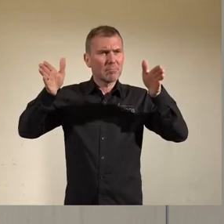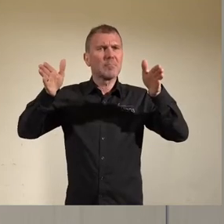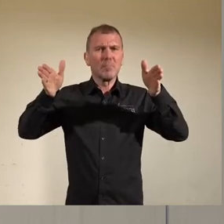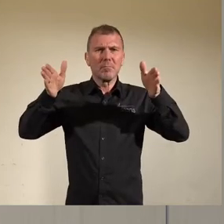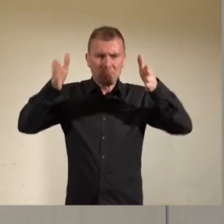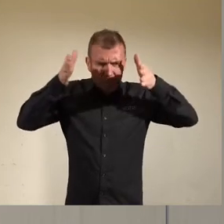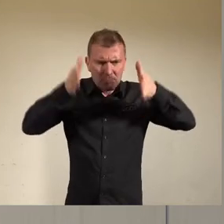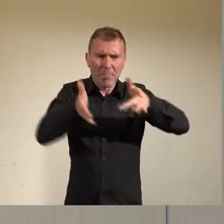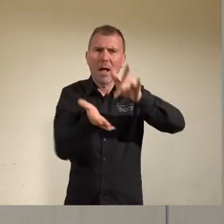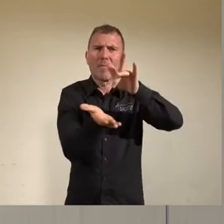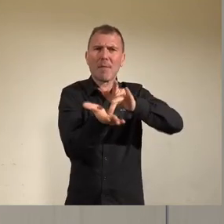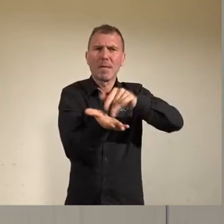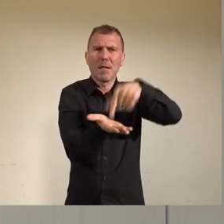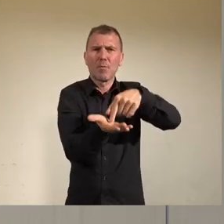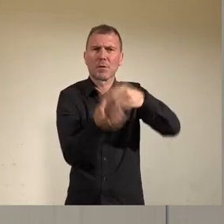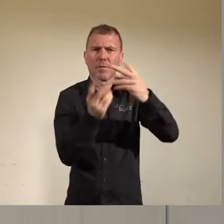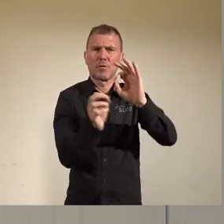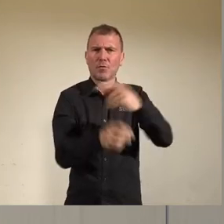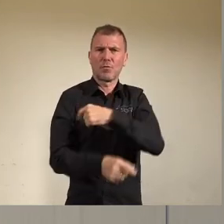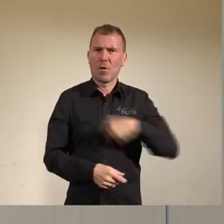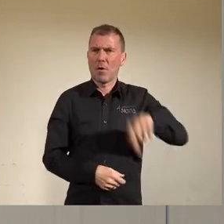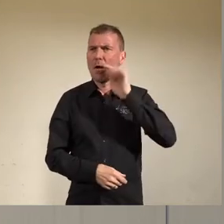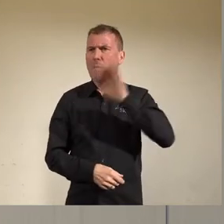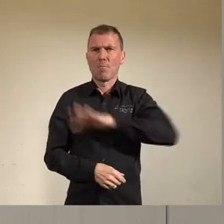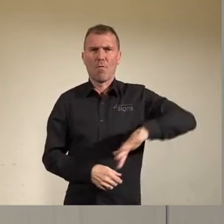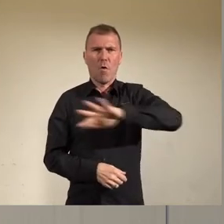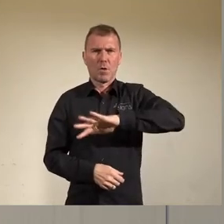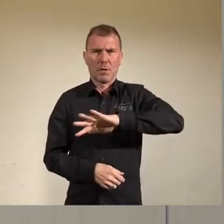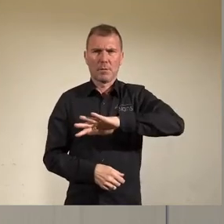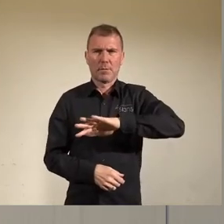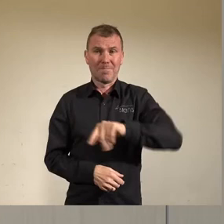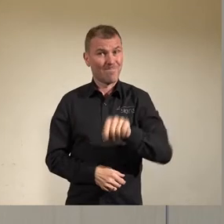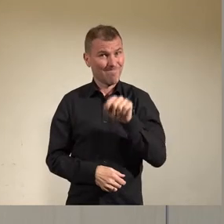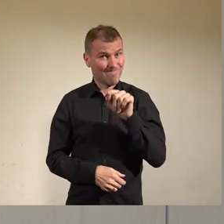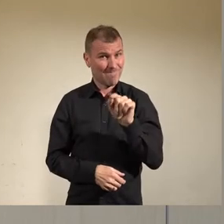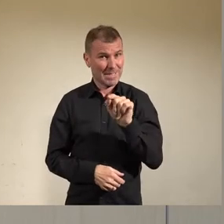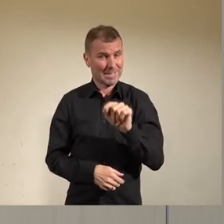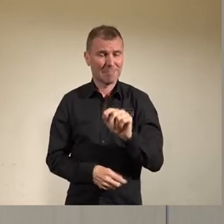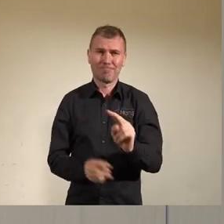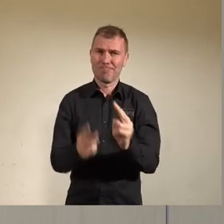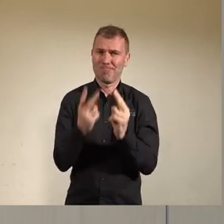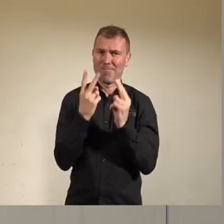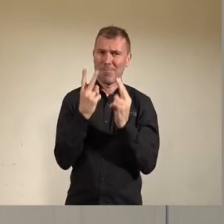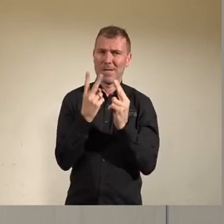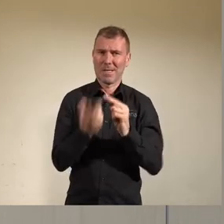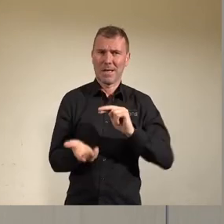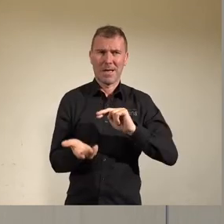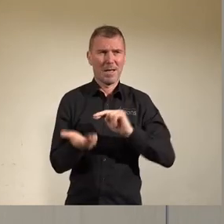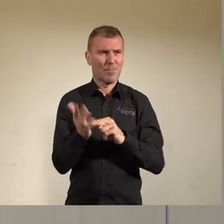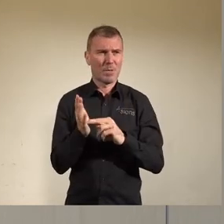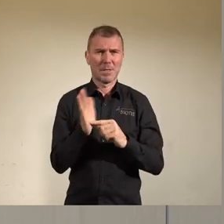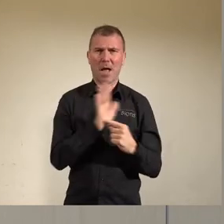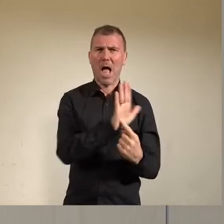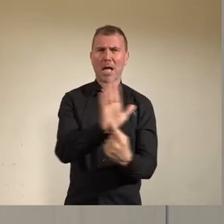den Mittelpunkt ihres Handelns zu stellen. Und das, meine Damen und Herren, das ist ein wichtiges politisches